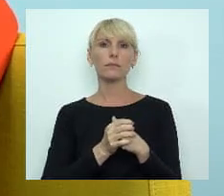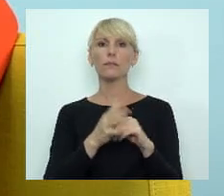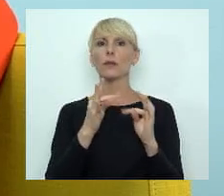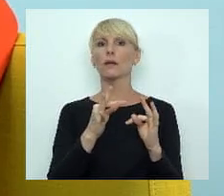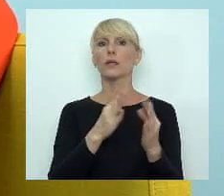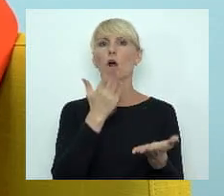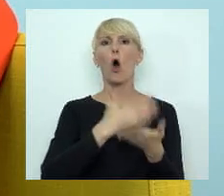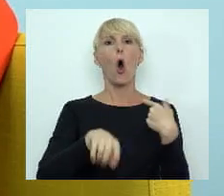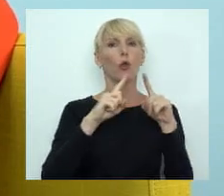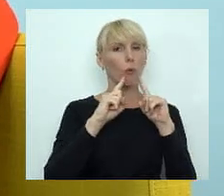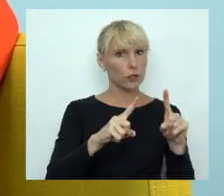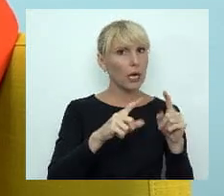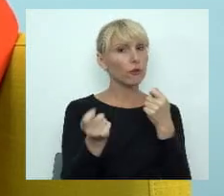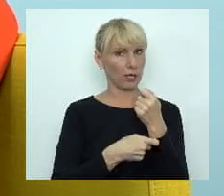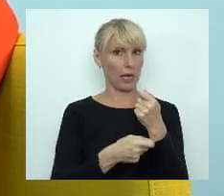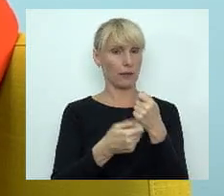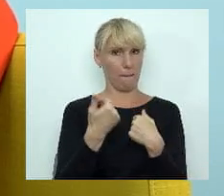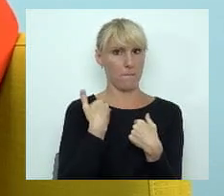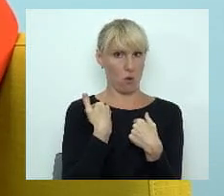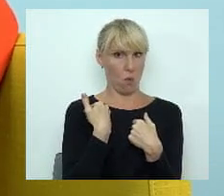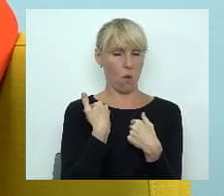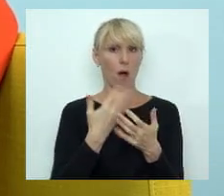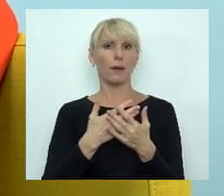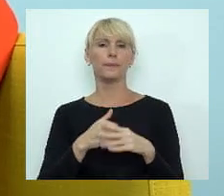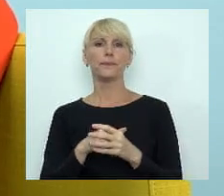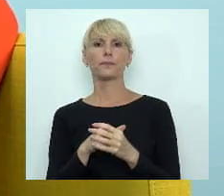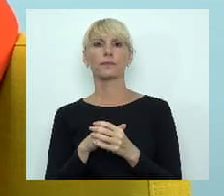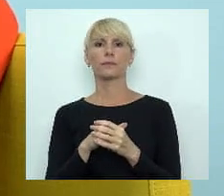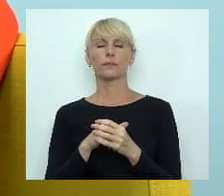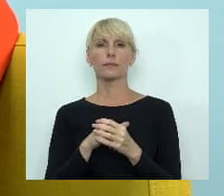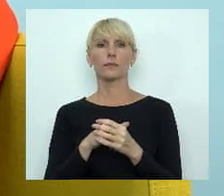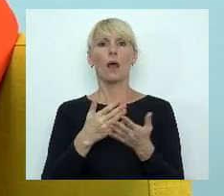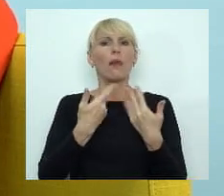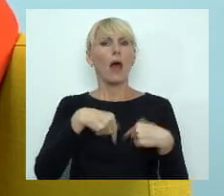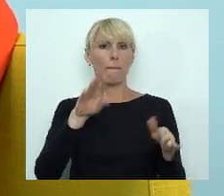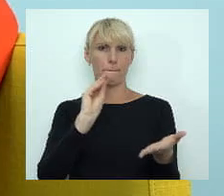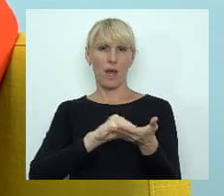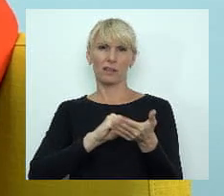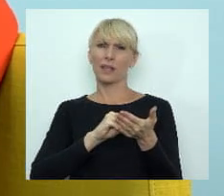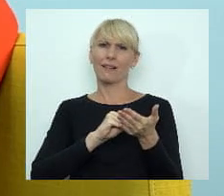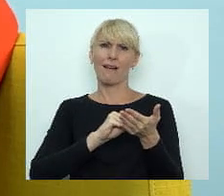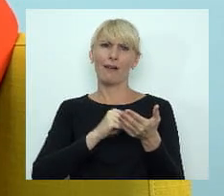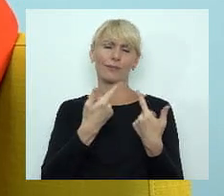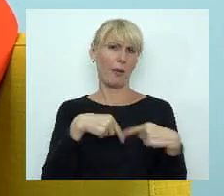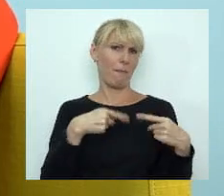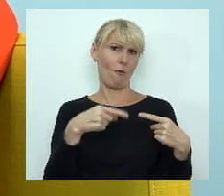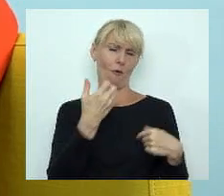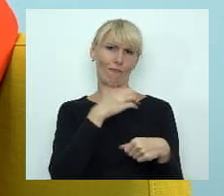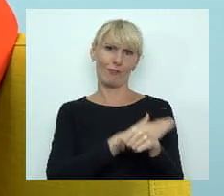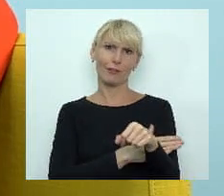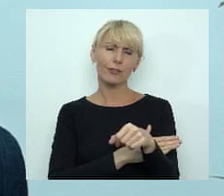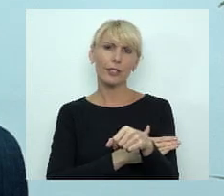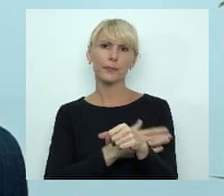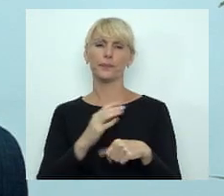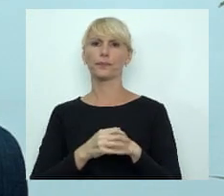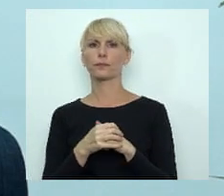tylko odpowiedzialność karną, która tak naprawdę, jak popatrzymy sobie na praktykę, nie była często stosowana. Czy to może być właśnie tak,